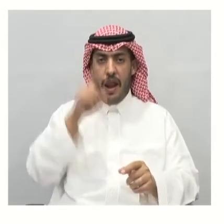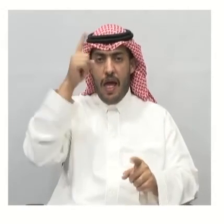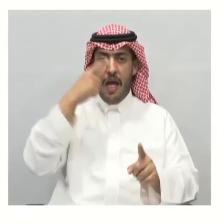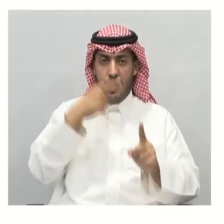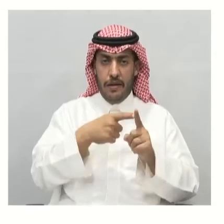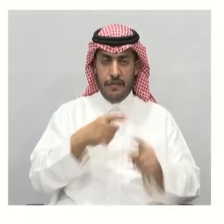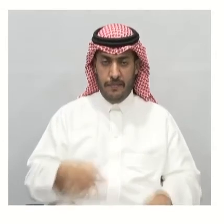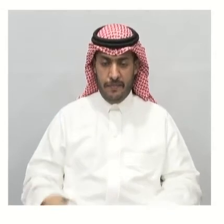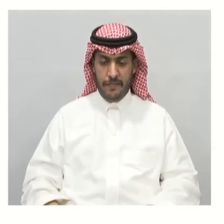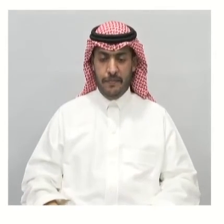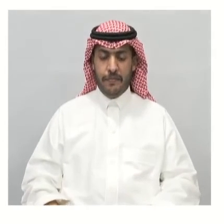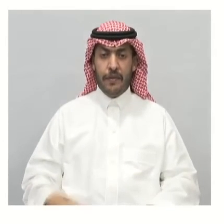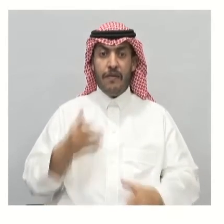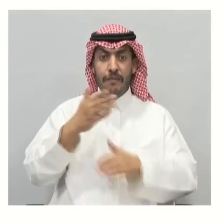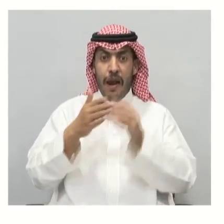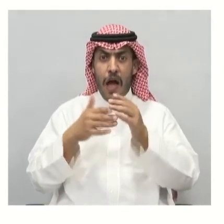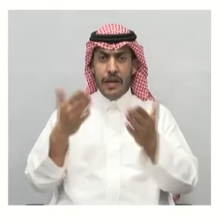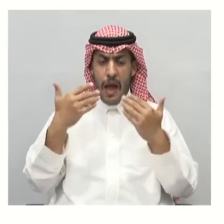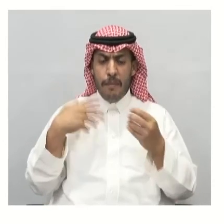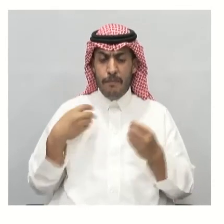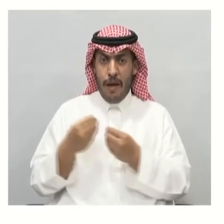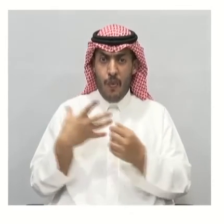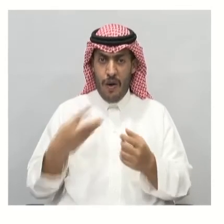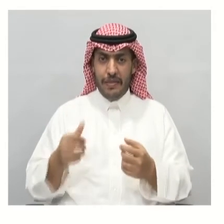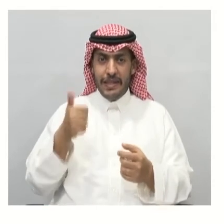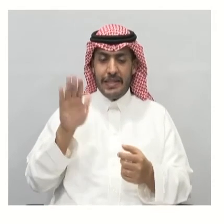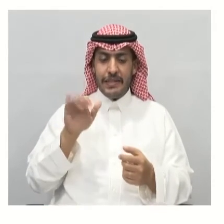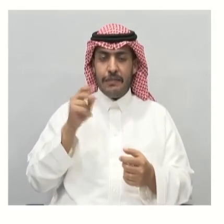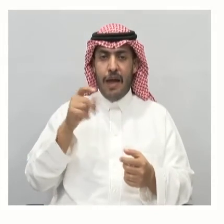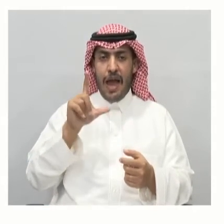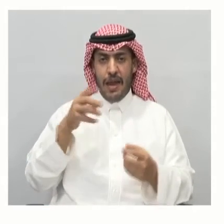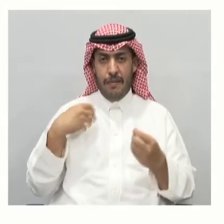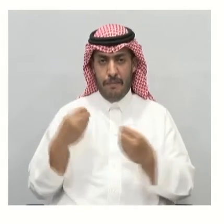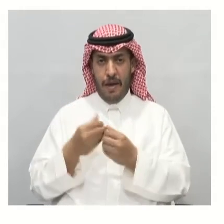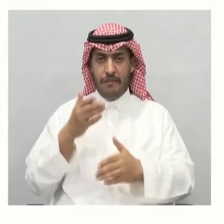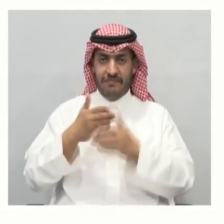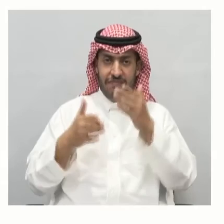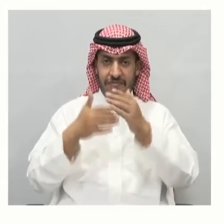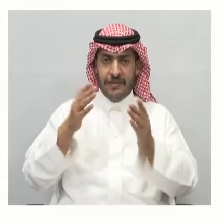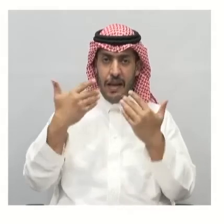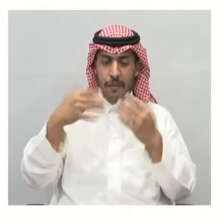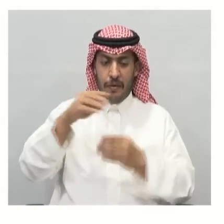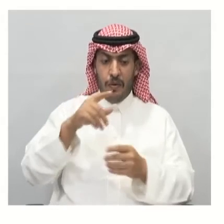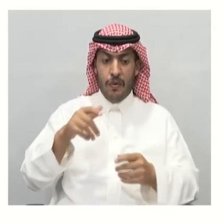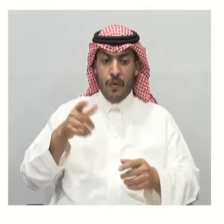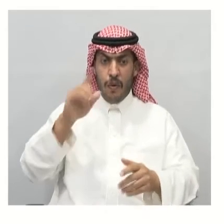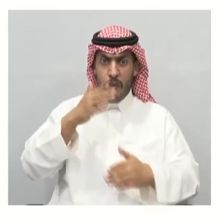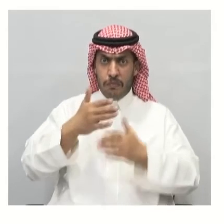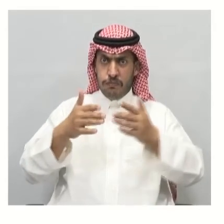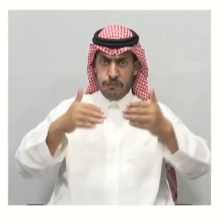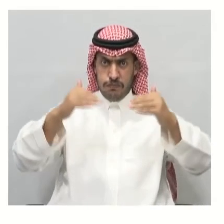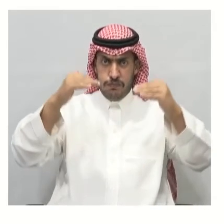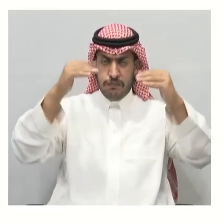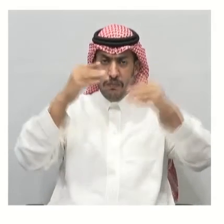سبحانه وتعالى فبنى الكعبه مع ابنه اسماعيل فلما ارتفع الم البنيان